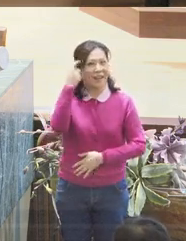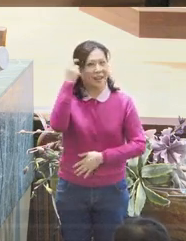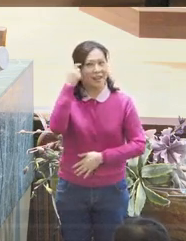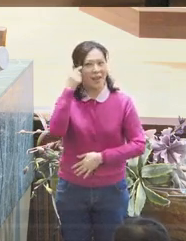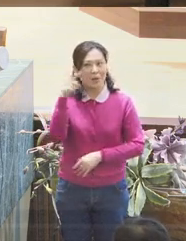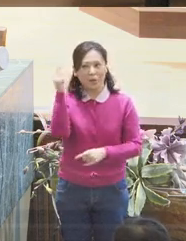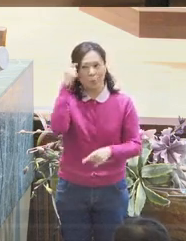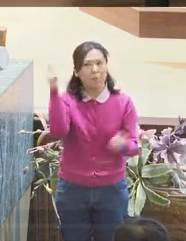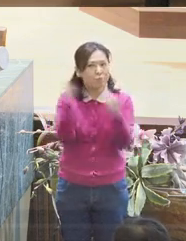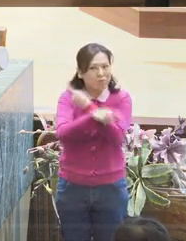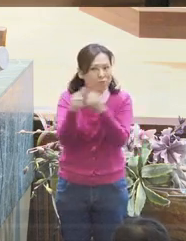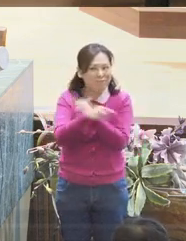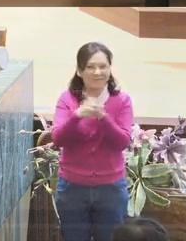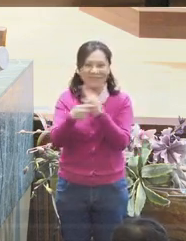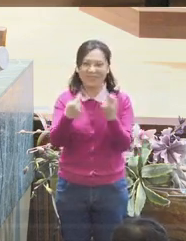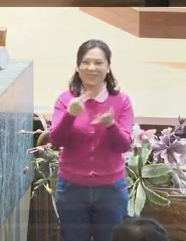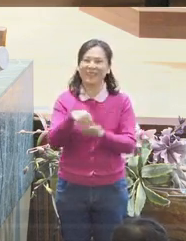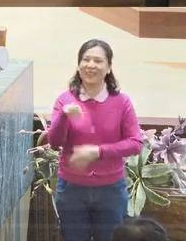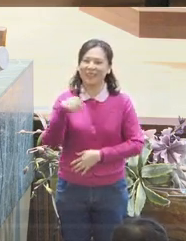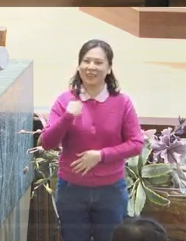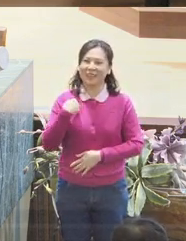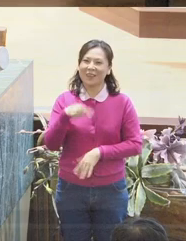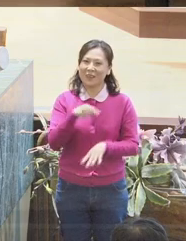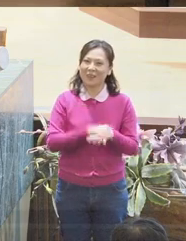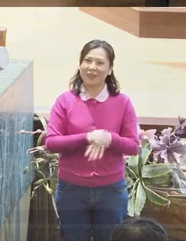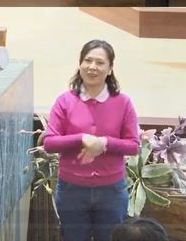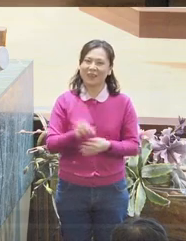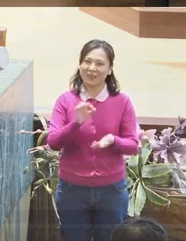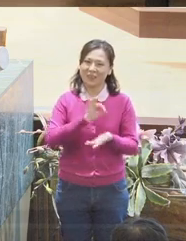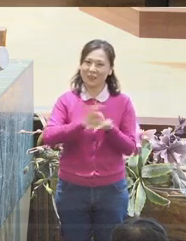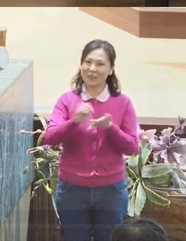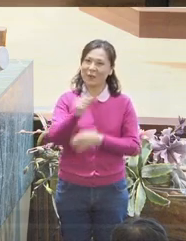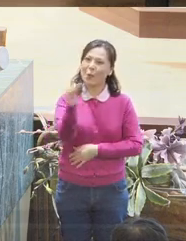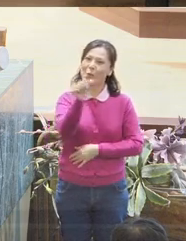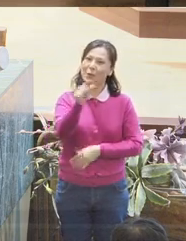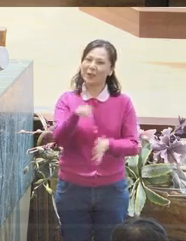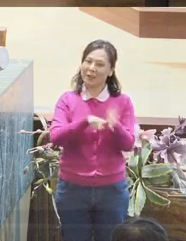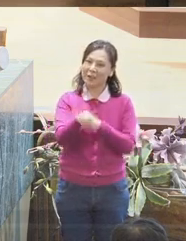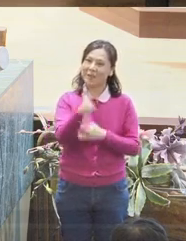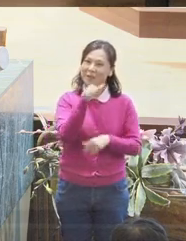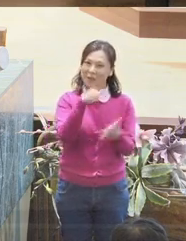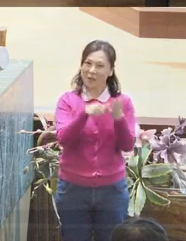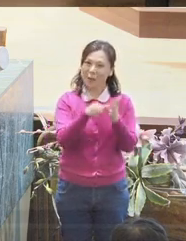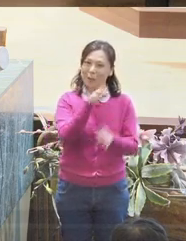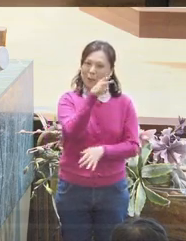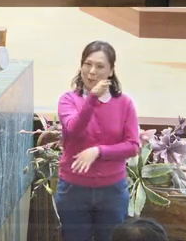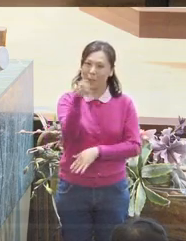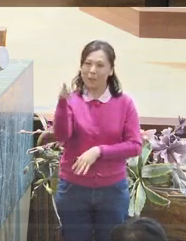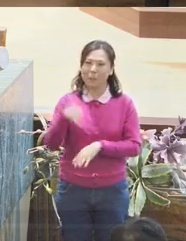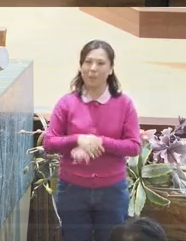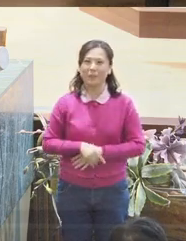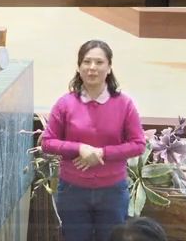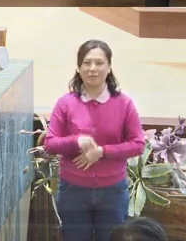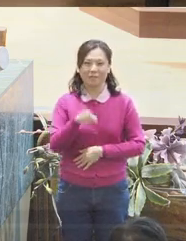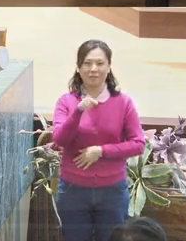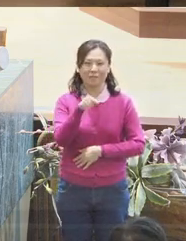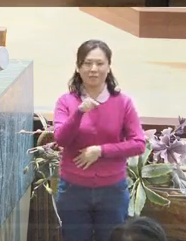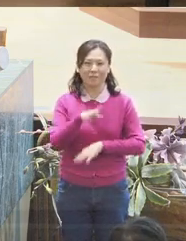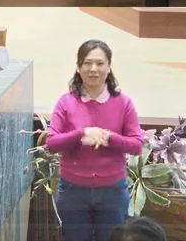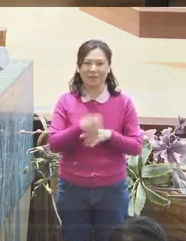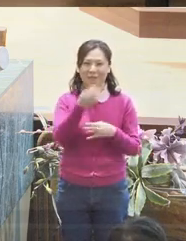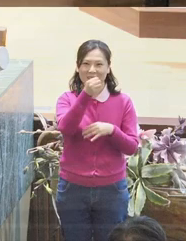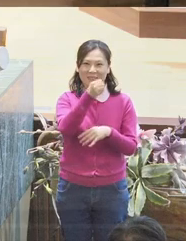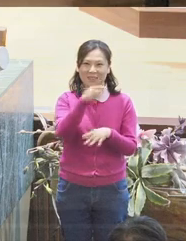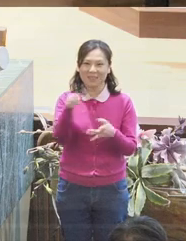《Inside Out》。我从头到尾只会用五个专有名词，那就是晶晶、燕燕、怒